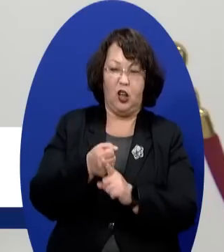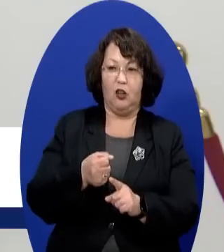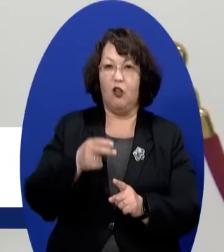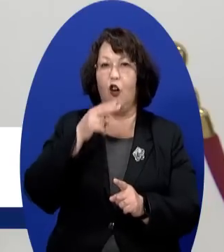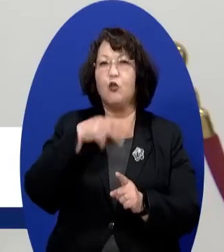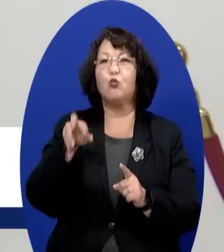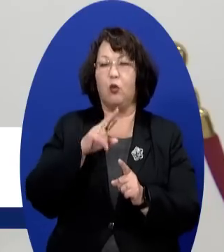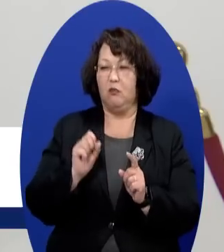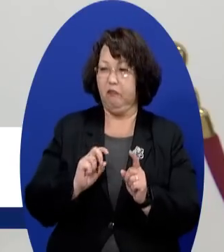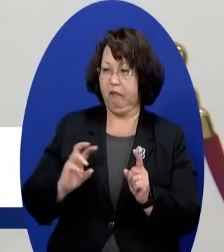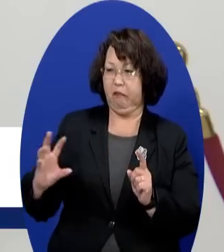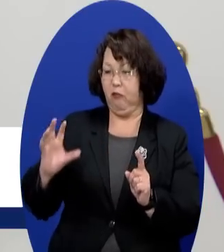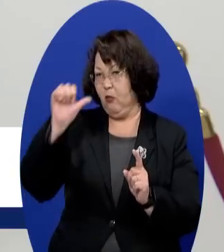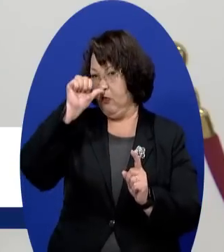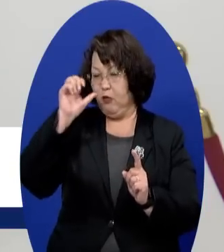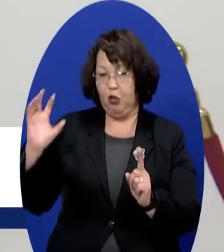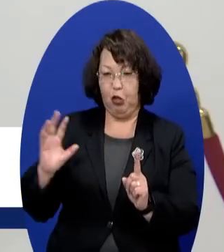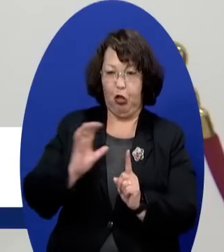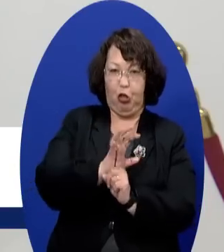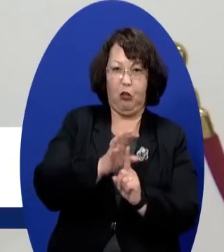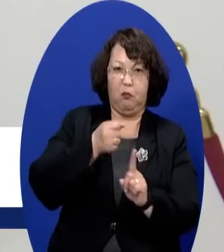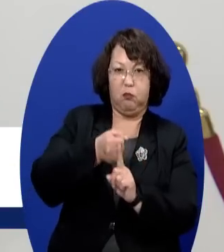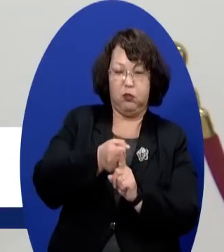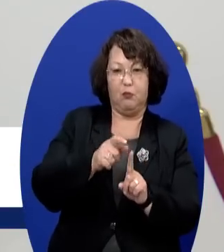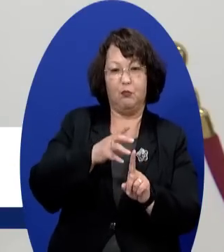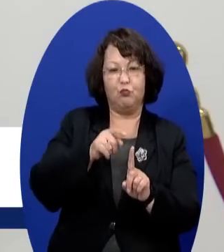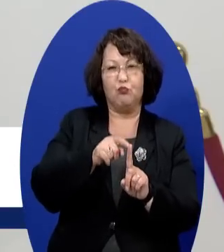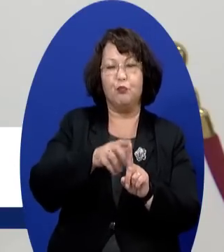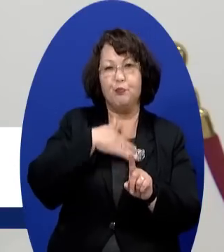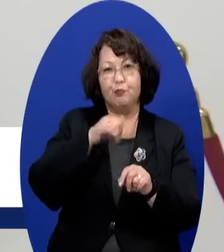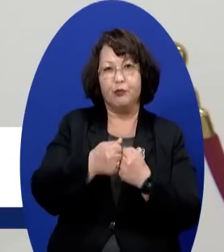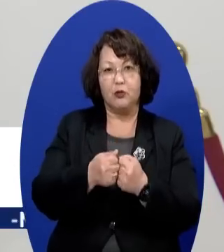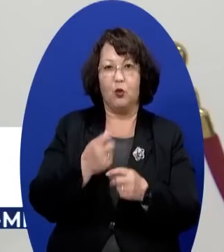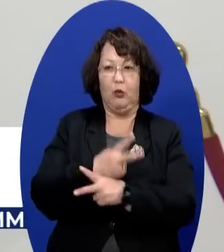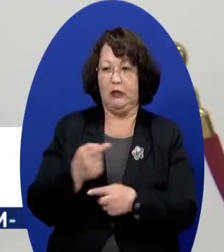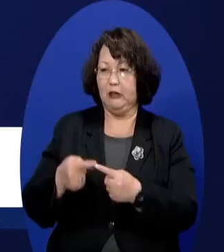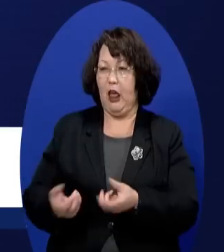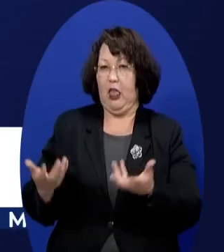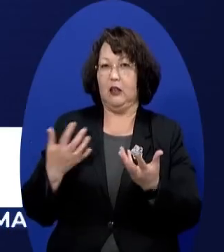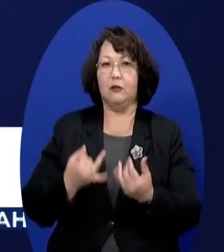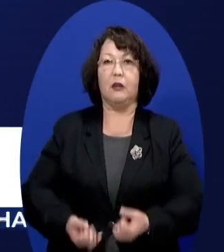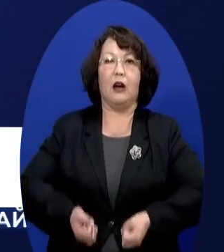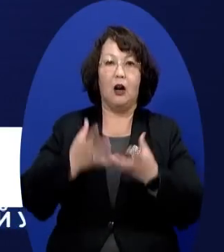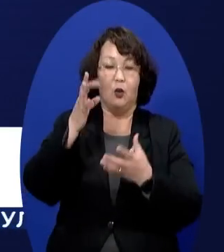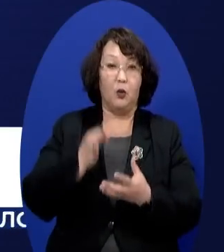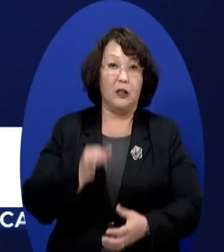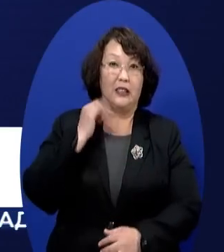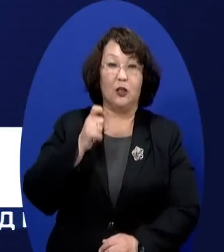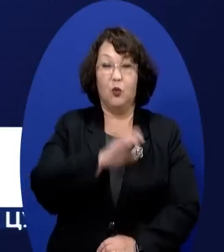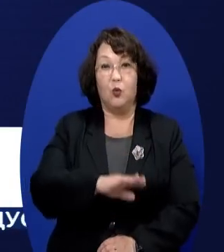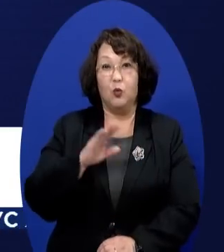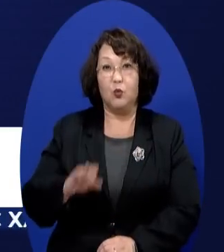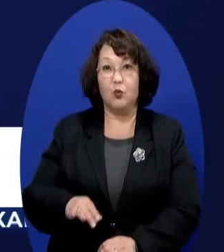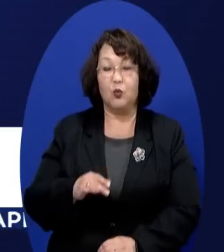одоо бидний гэмтэл учруулах энэ төрлийн гэмтрэгт бол нэлээд зөвлөж байгаа гэсэн. Хүүхдийн үйлдсэн гэмт